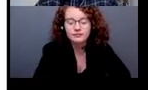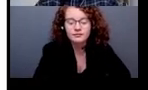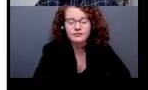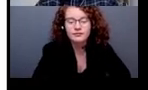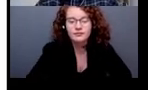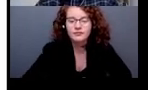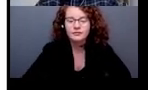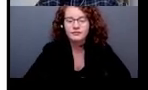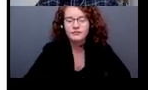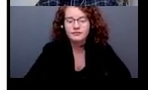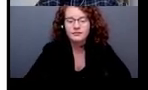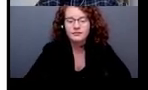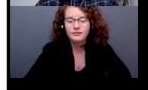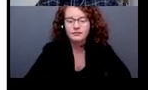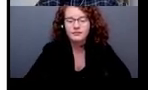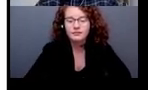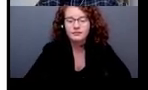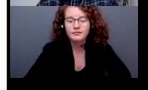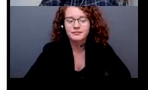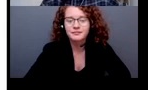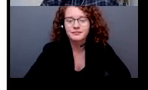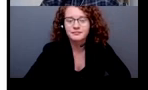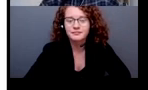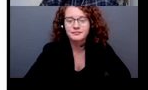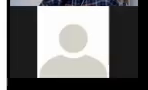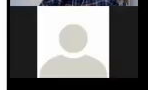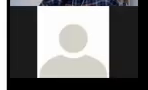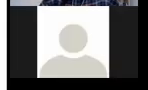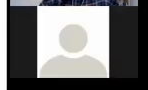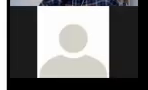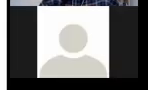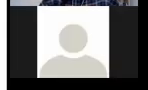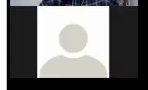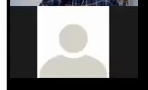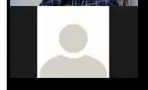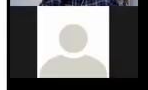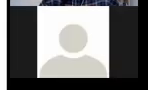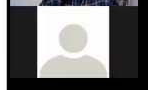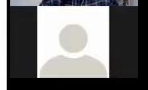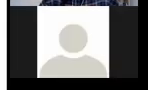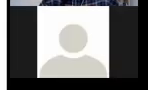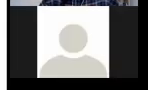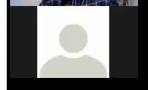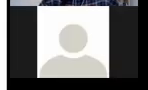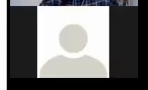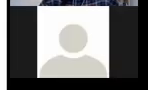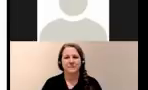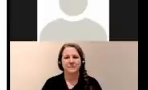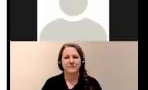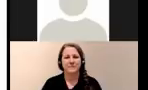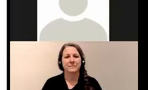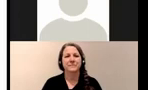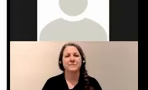de réparation. Alors, Anaïs, puis moi, quelque peu aussi, avons participé à des cafés de réparation, mais le fait